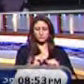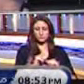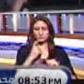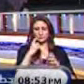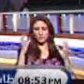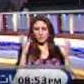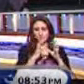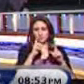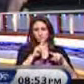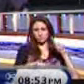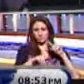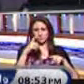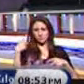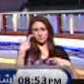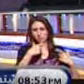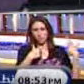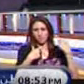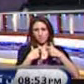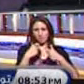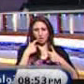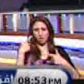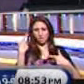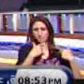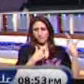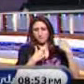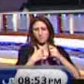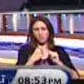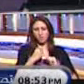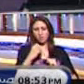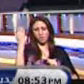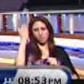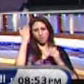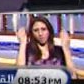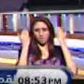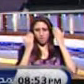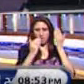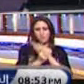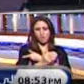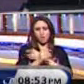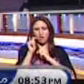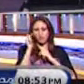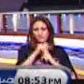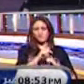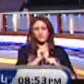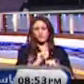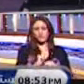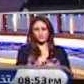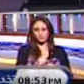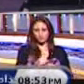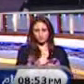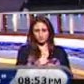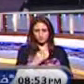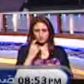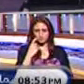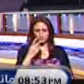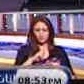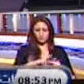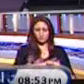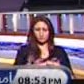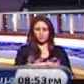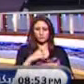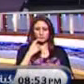اشتباكات بالأعيرة النارية بين الطرفين. على إثر ذلك الأمر خرج أهالي قرية عرب أبو ذكر وقاموا